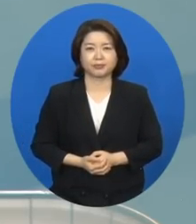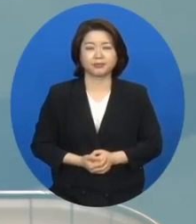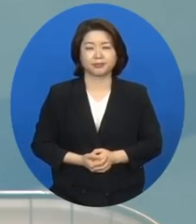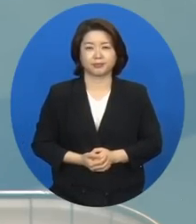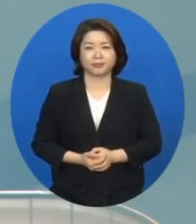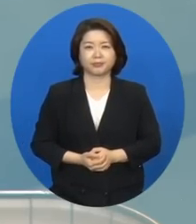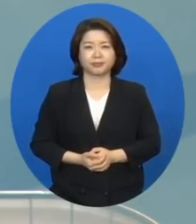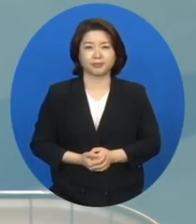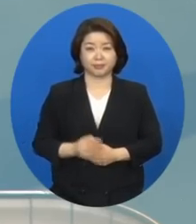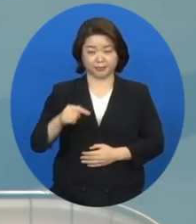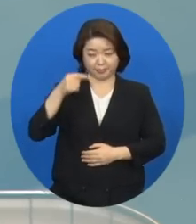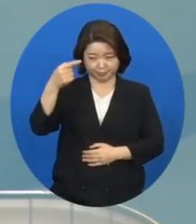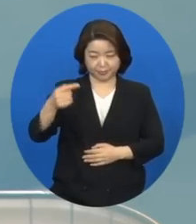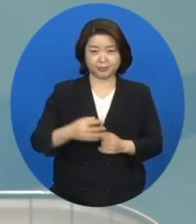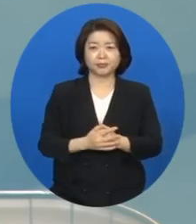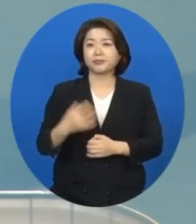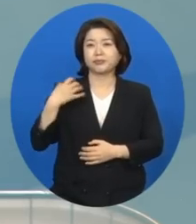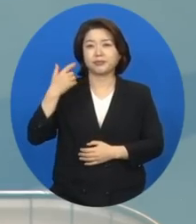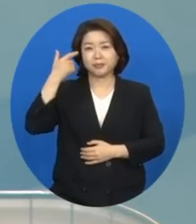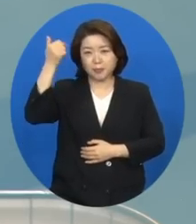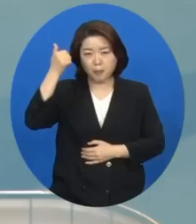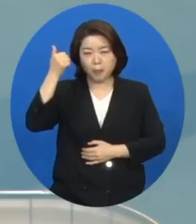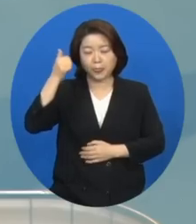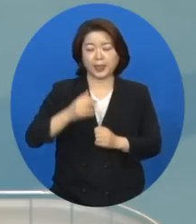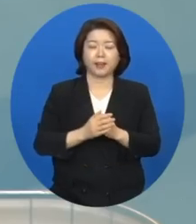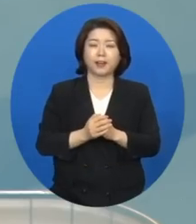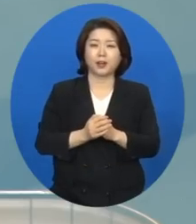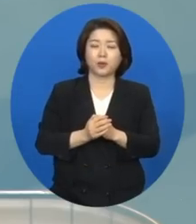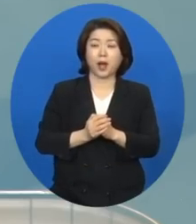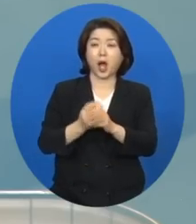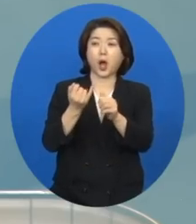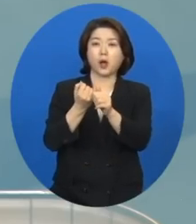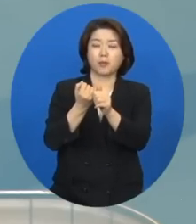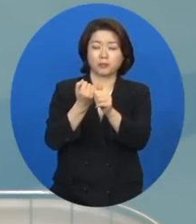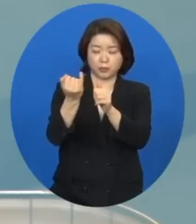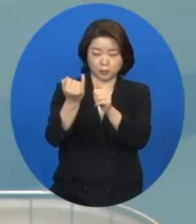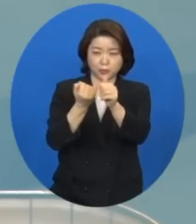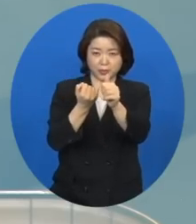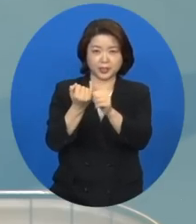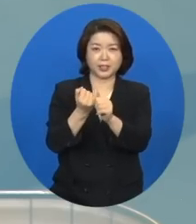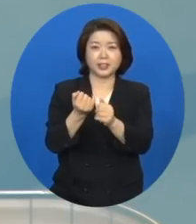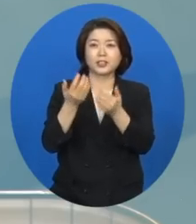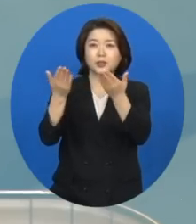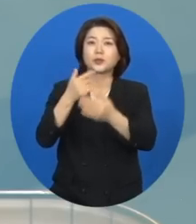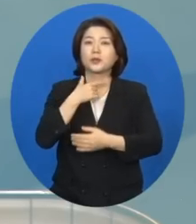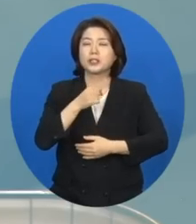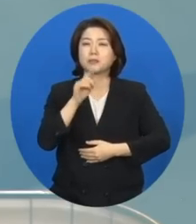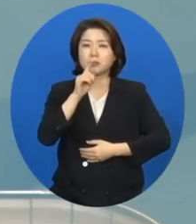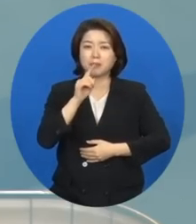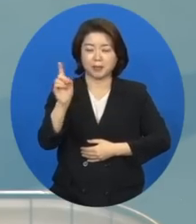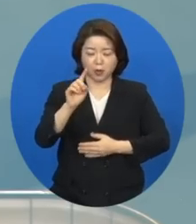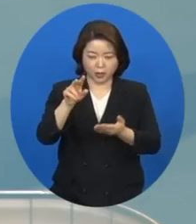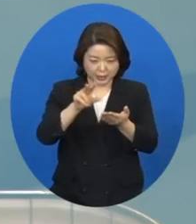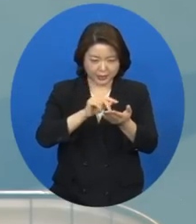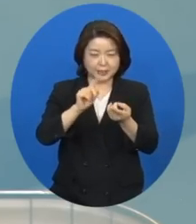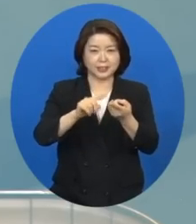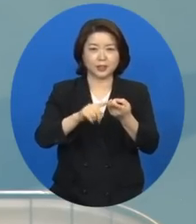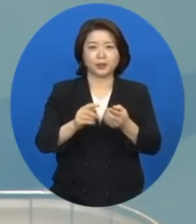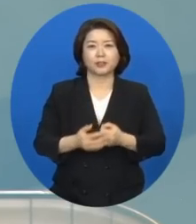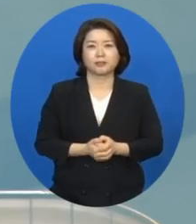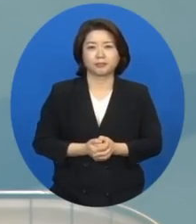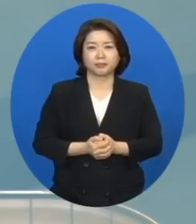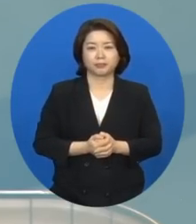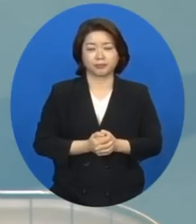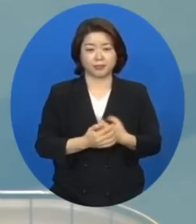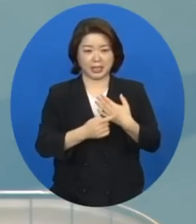그 다음에 담임 목사님과 사모님께 드리고 싶은 말이 있는데요, 그대로 읽겠습니다. 인사치레나 상투적인